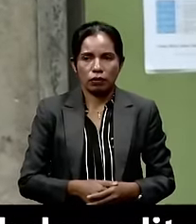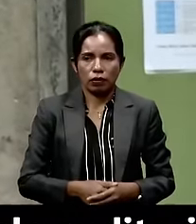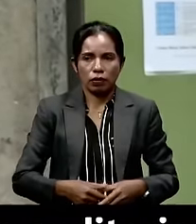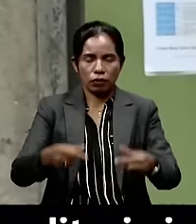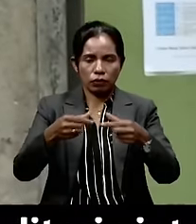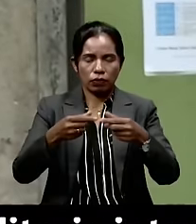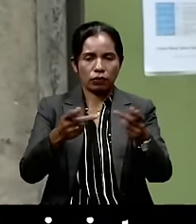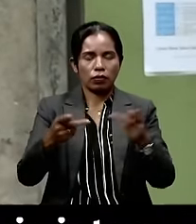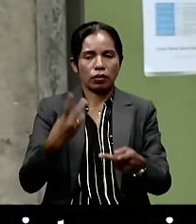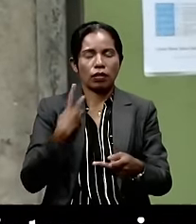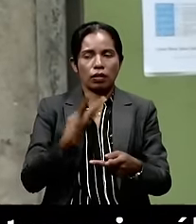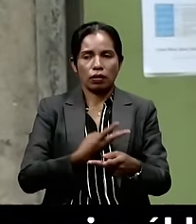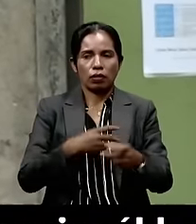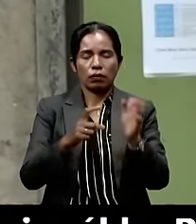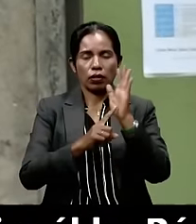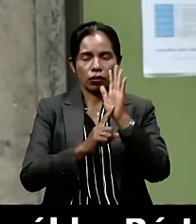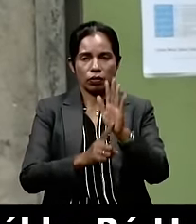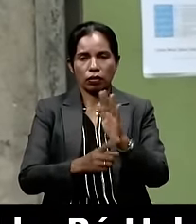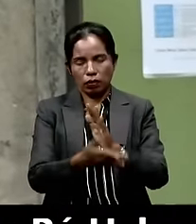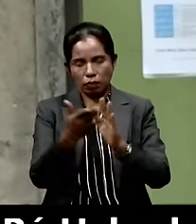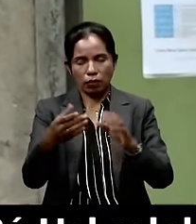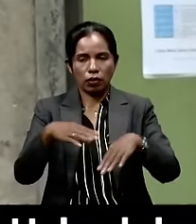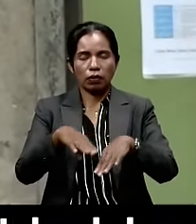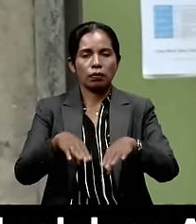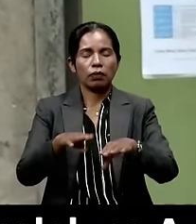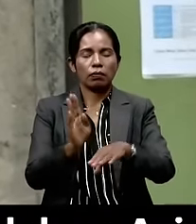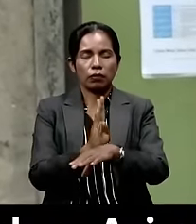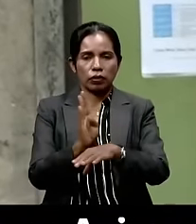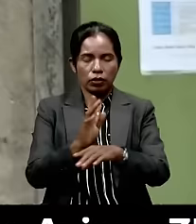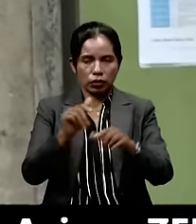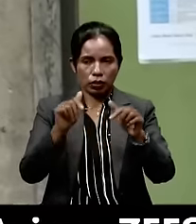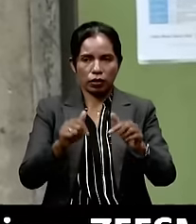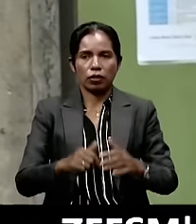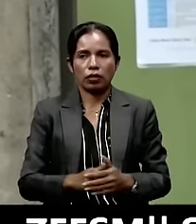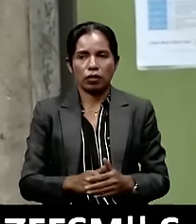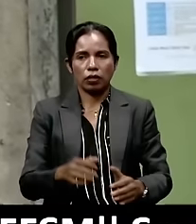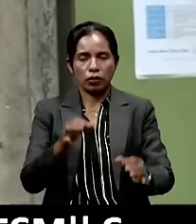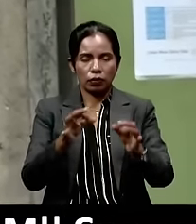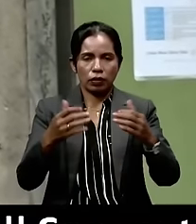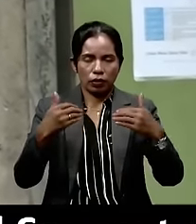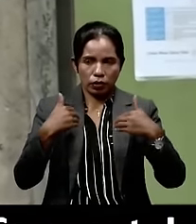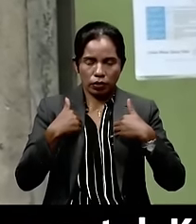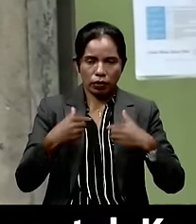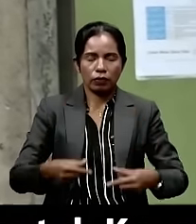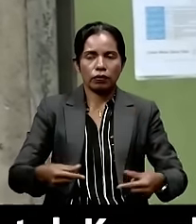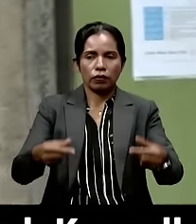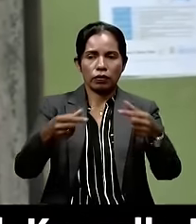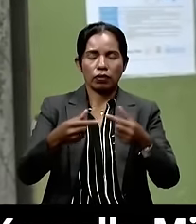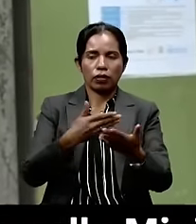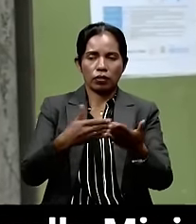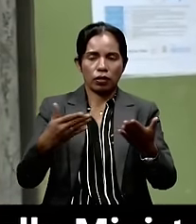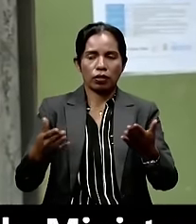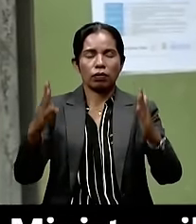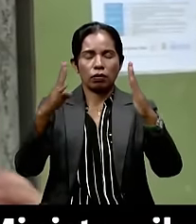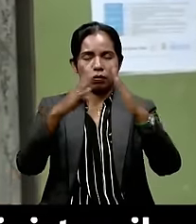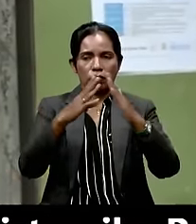fofatin fofatin par hodi hatur kata klimbel fila limani hane se iha duni atau fonetik kan sa material kono ba